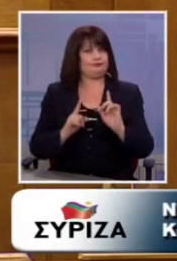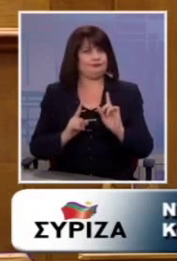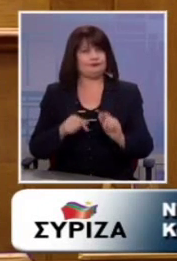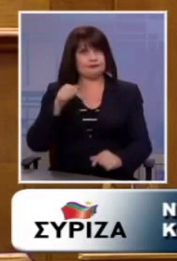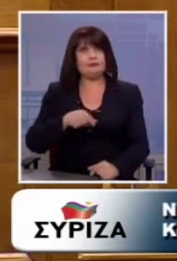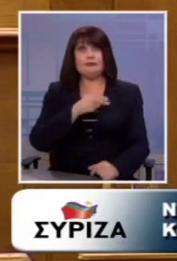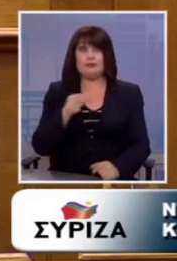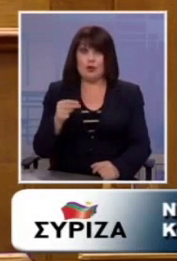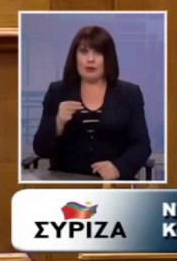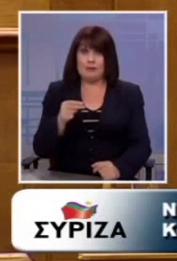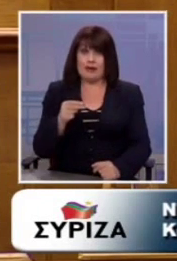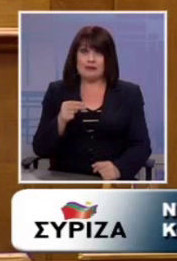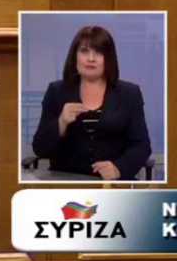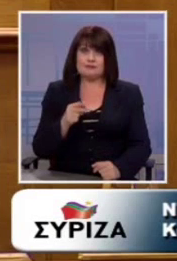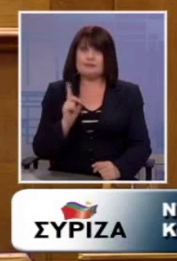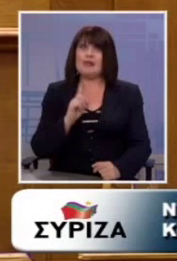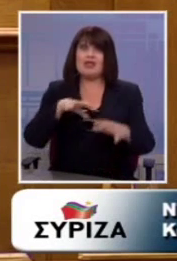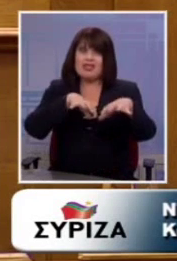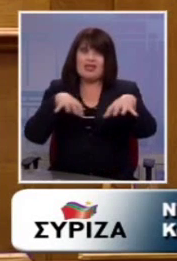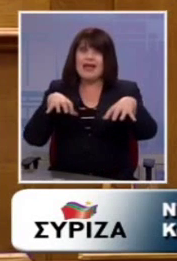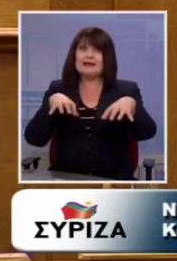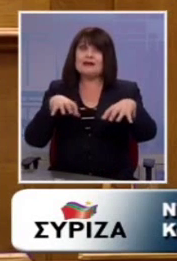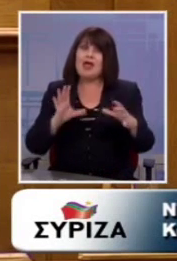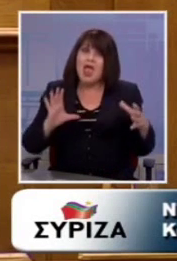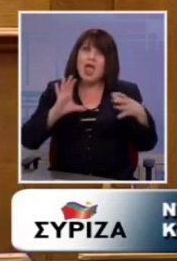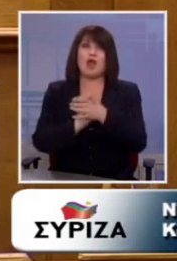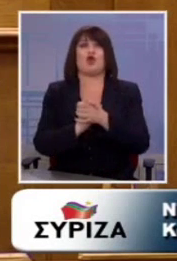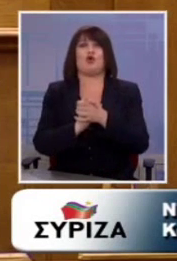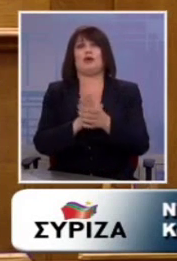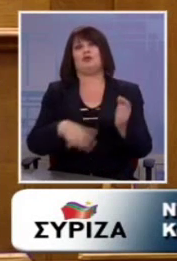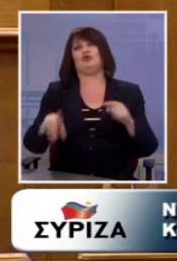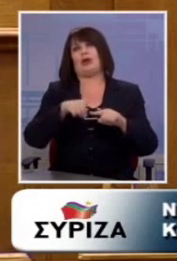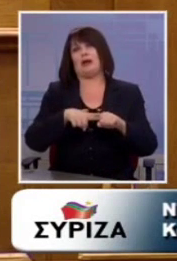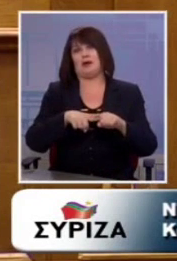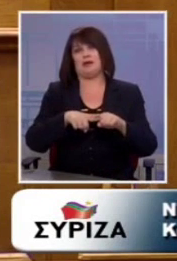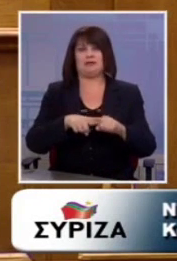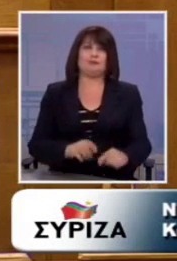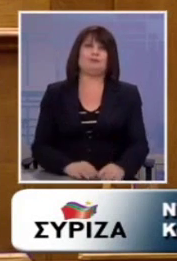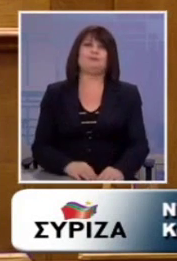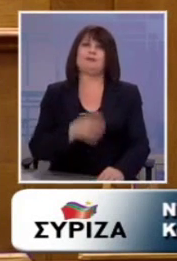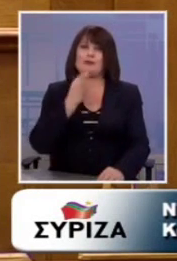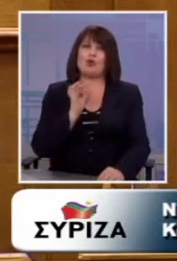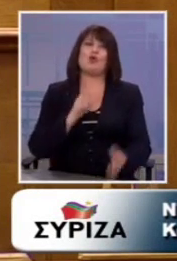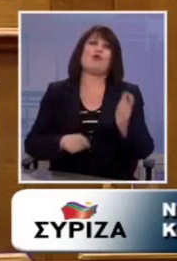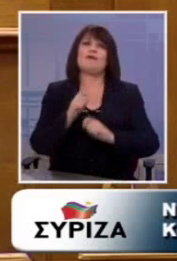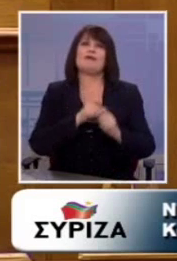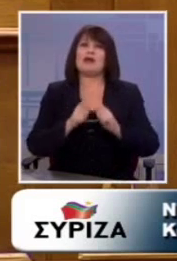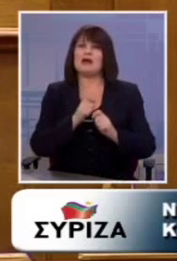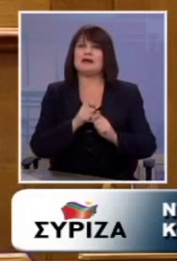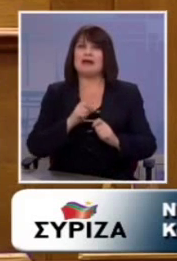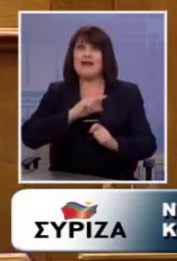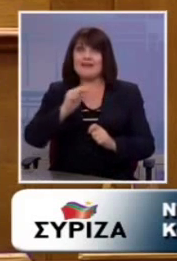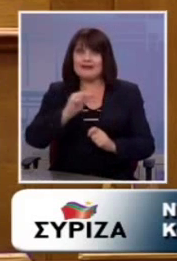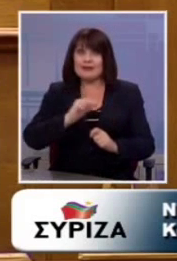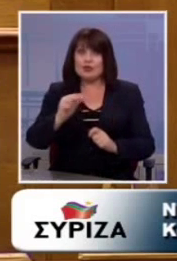που συζητούμε, δεν διαιρεί αλλά ενώνει τους Έλληνες πολίτες, διότι δημιουργεί έναν κοινό